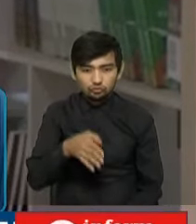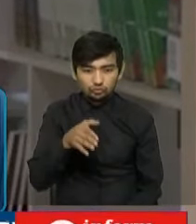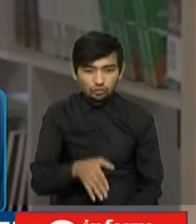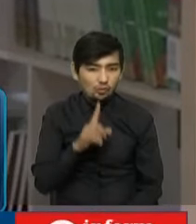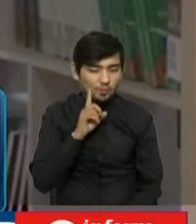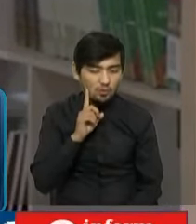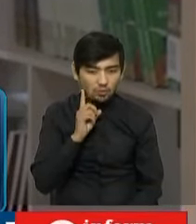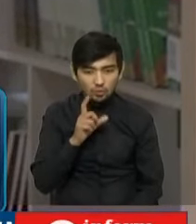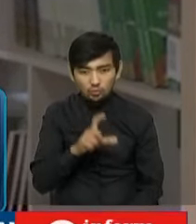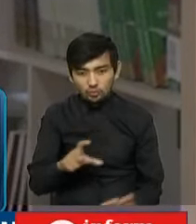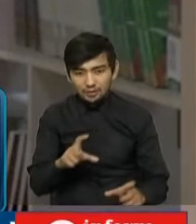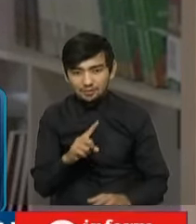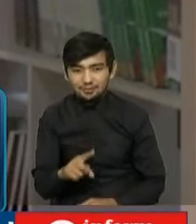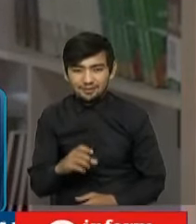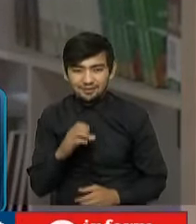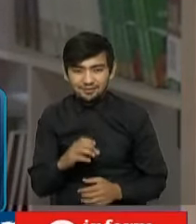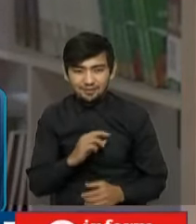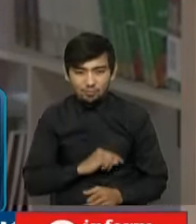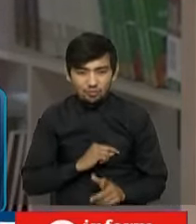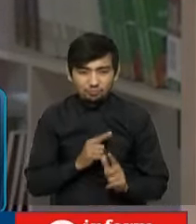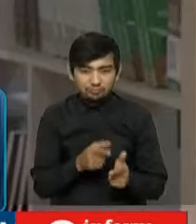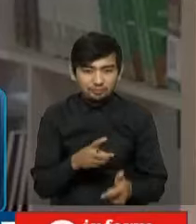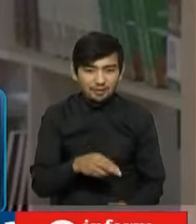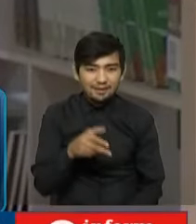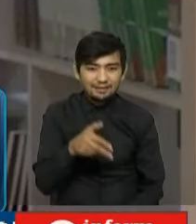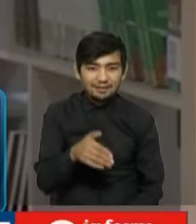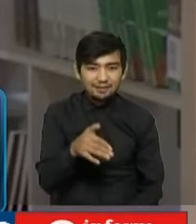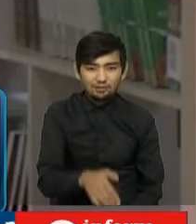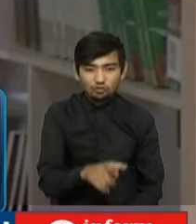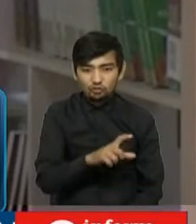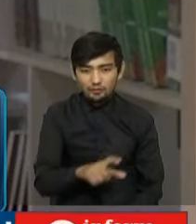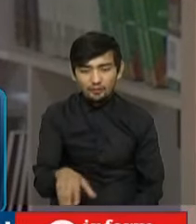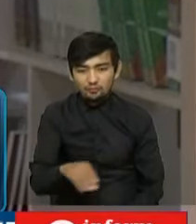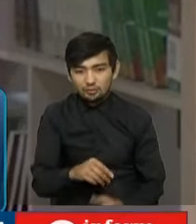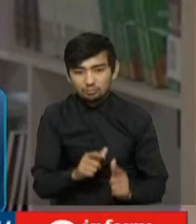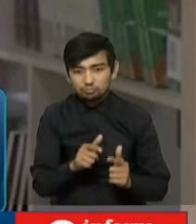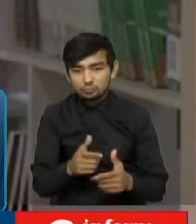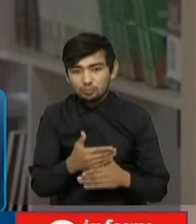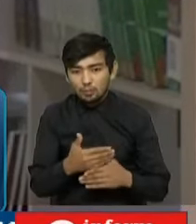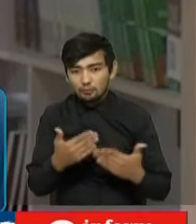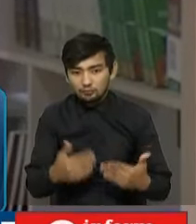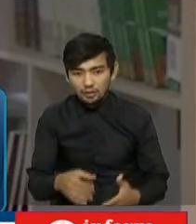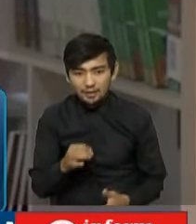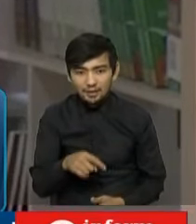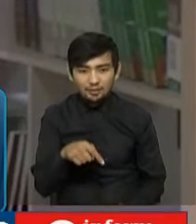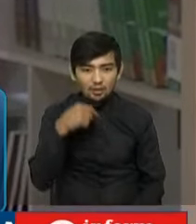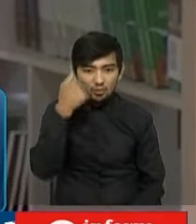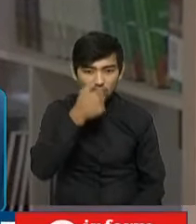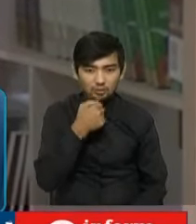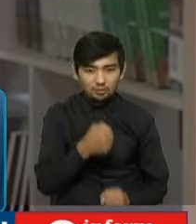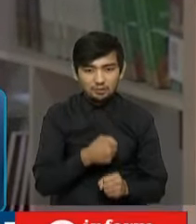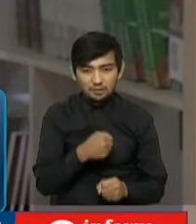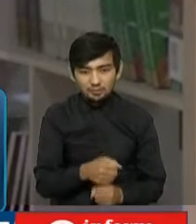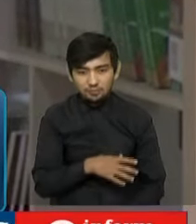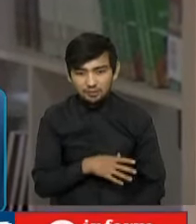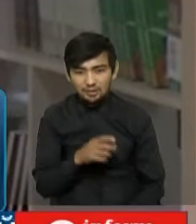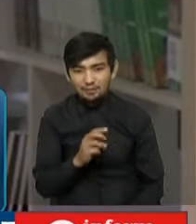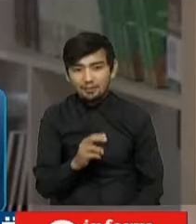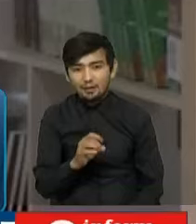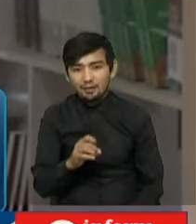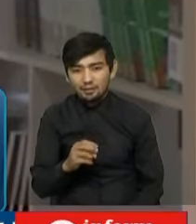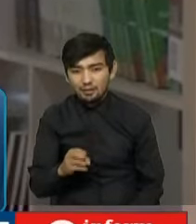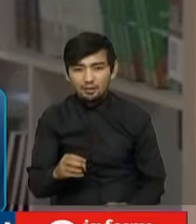людей с запросом на трудоустройство. Из них более 3 тысяч человек были трудоустроены. Помимо этого, в текущем году были проведены дни карьеры. Это